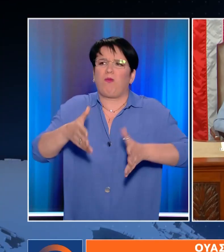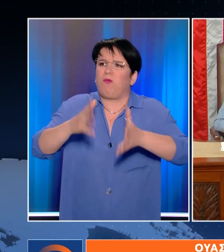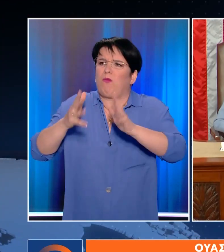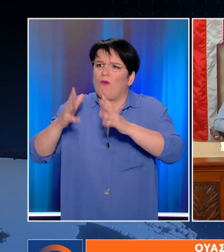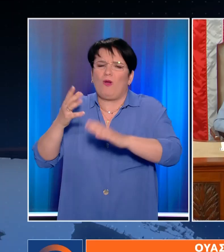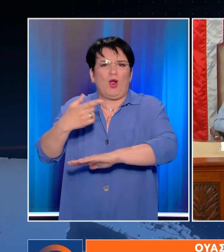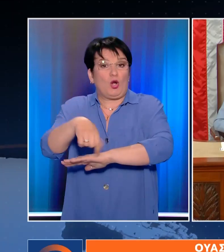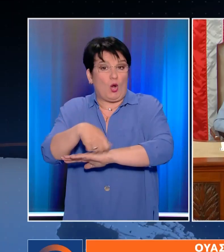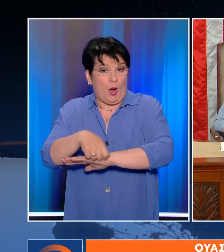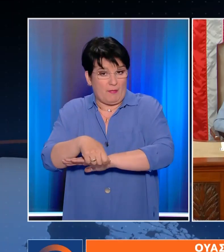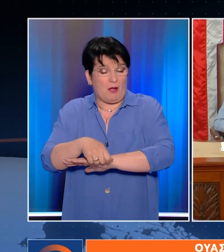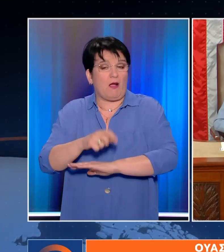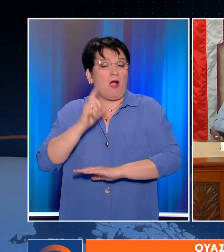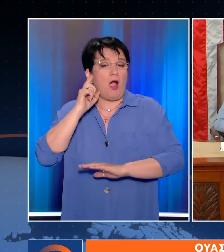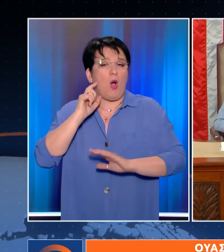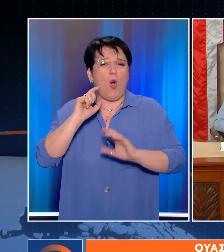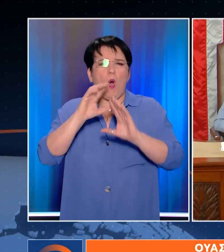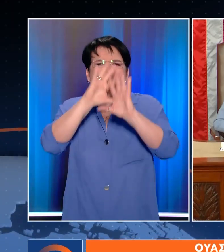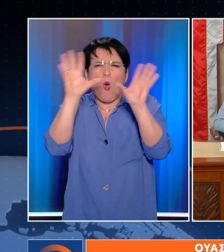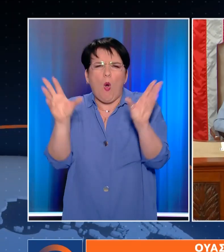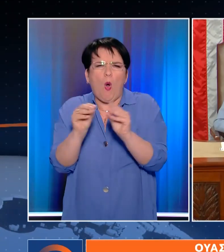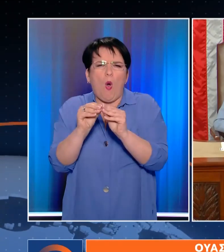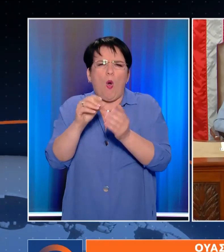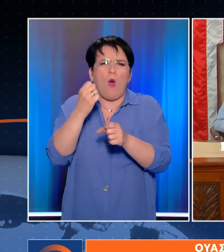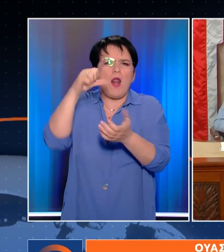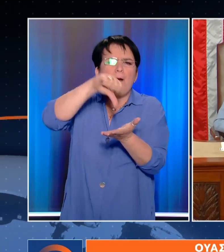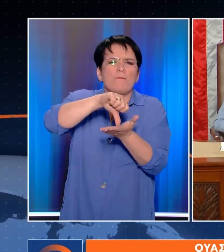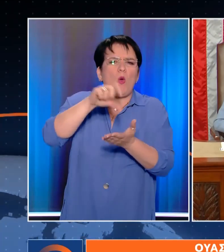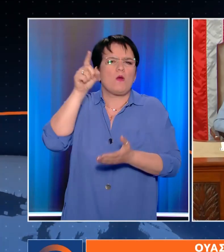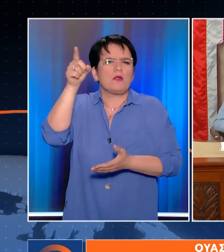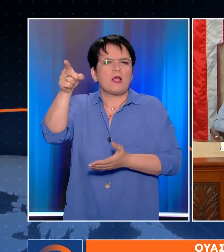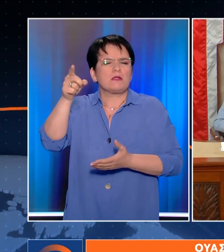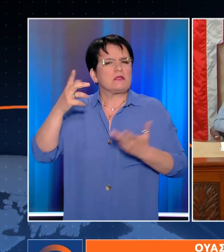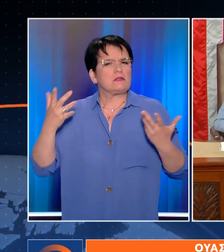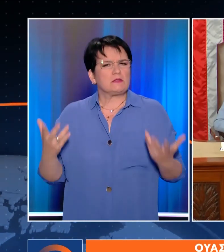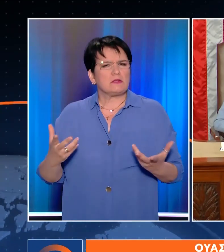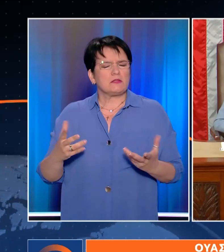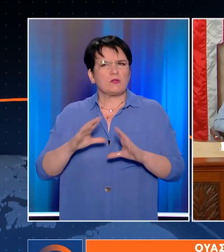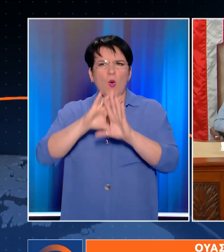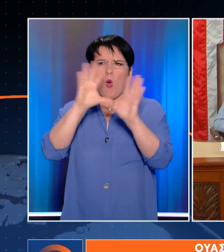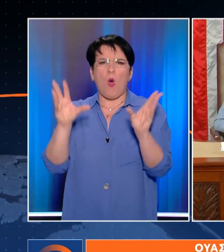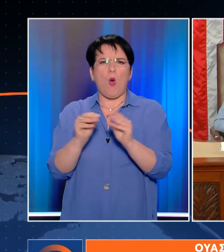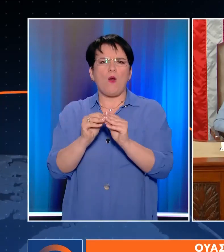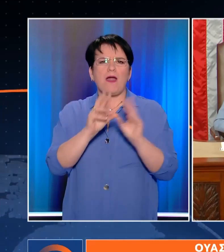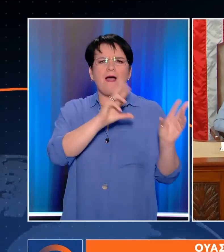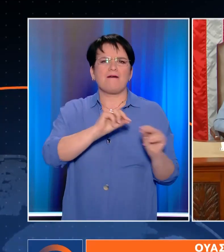τα οποία είναι σκαλισμένα στα μάρμαρα της πόλης, όλα μοιάζουν με τον